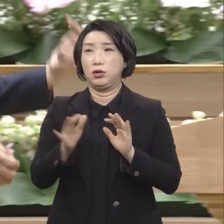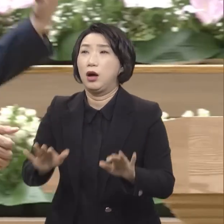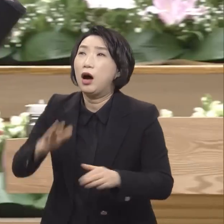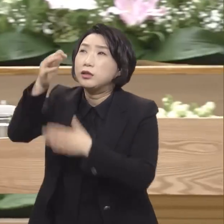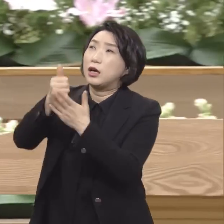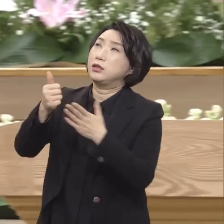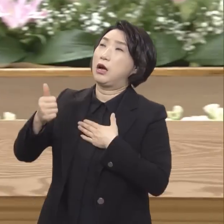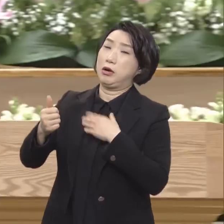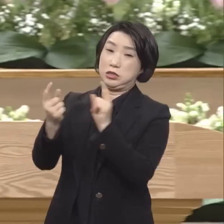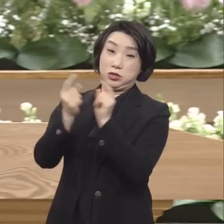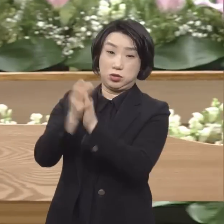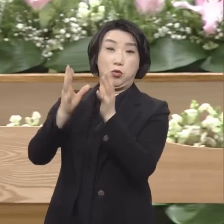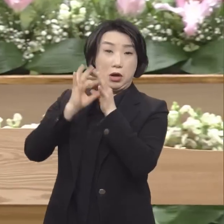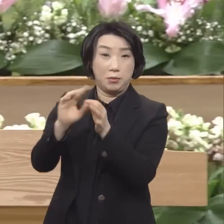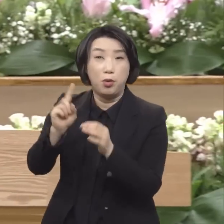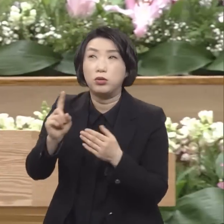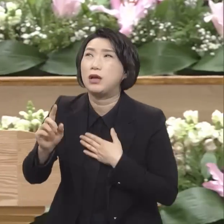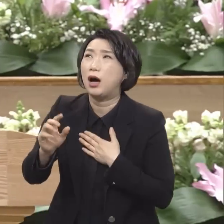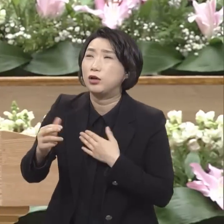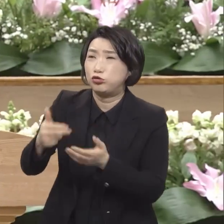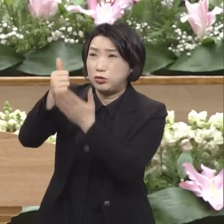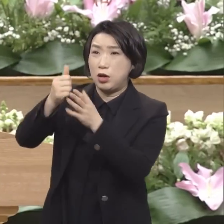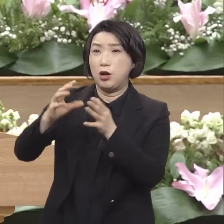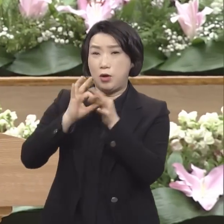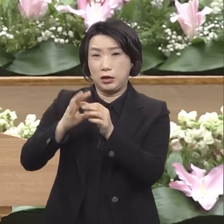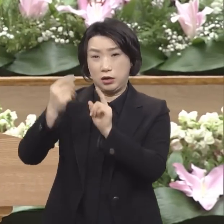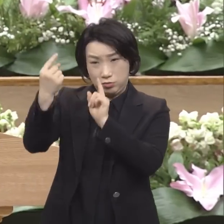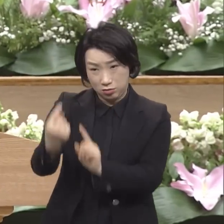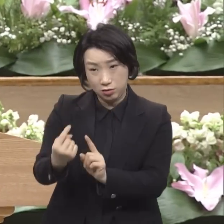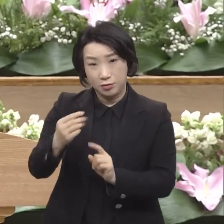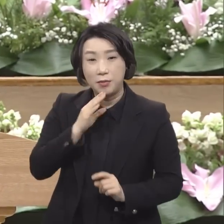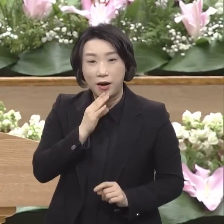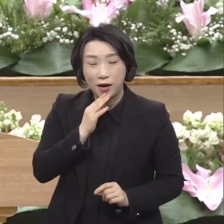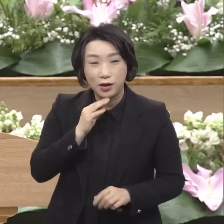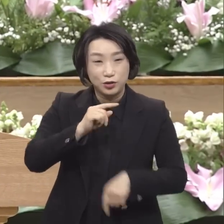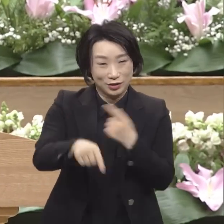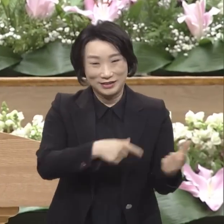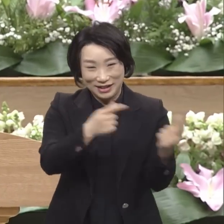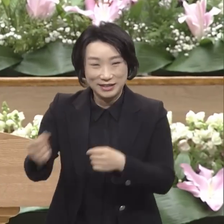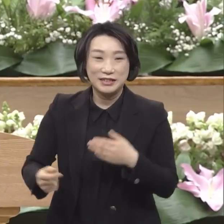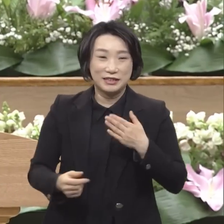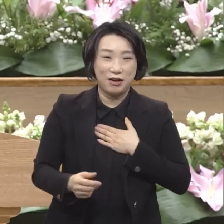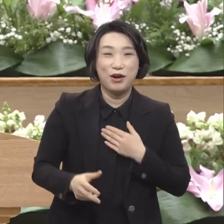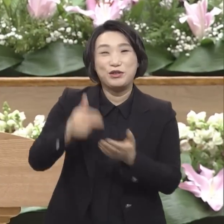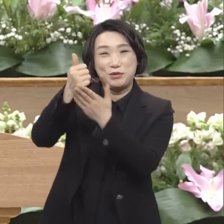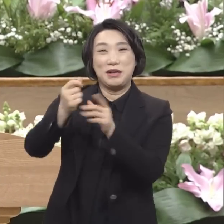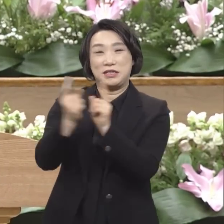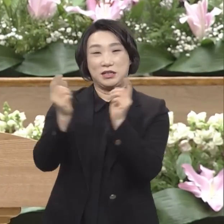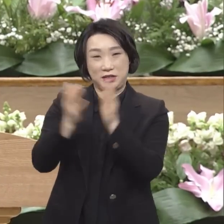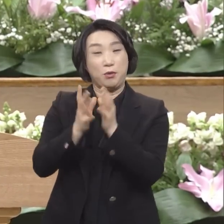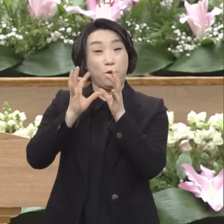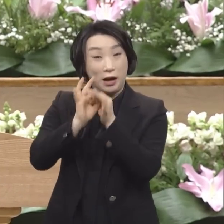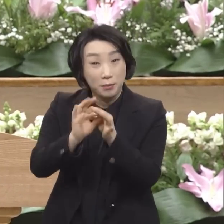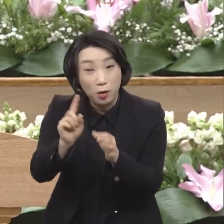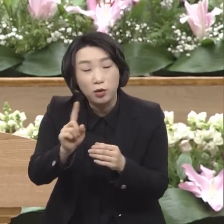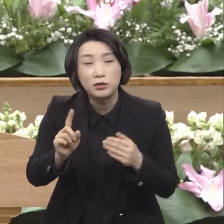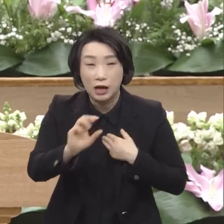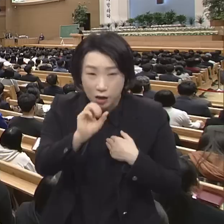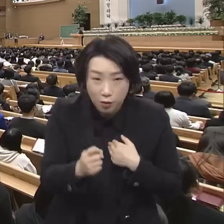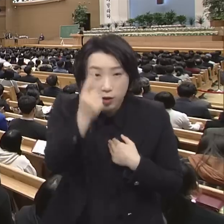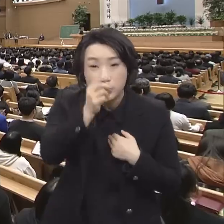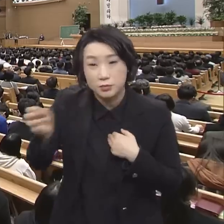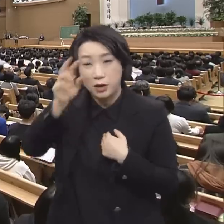관계는 나 때문에 죽으신 거야. 다 같이 나와. 직접 관계는 나 때문에